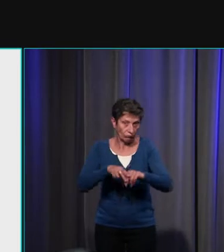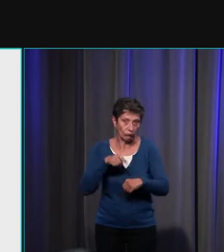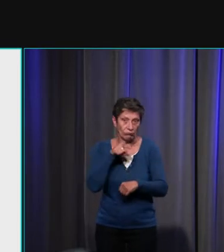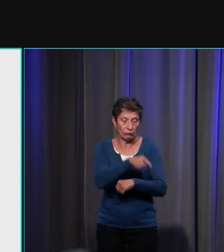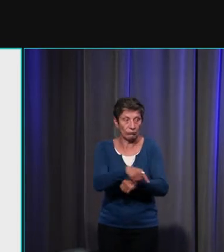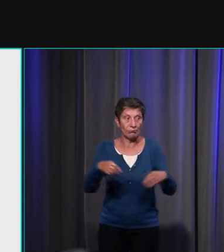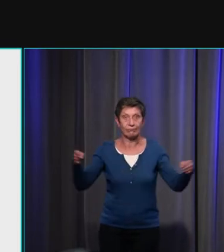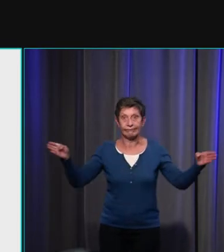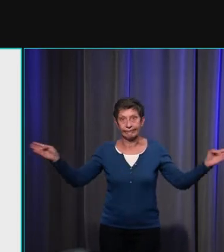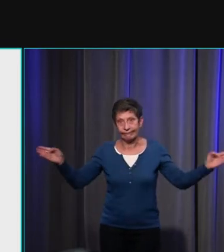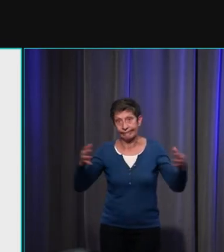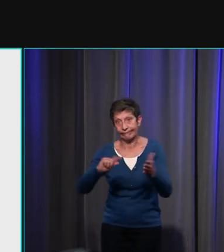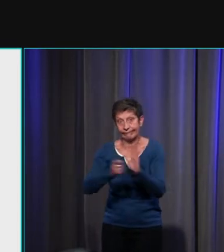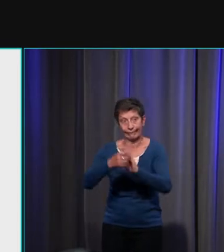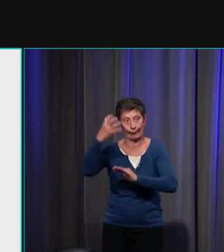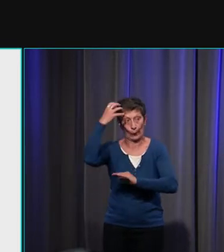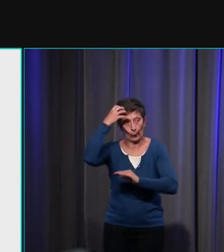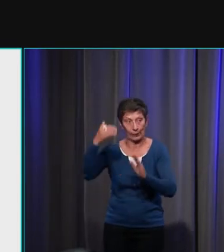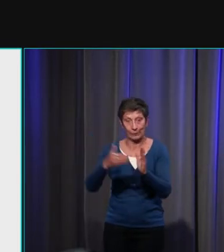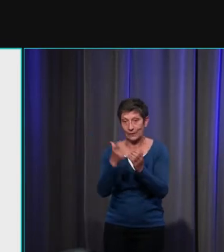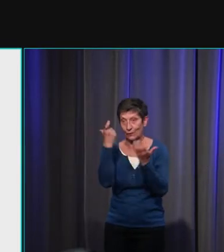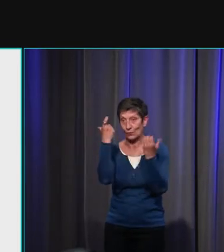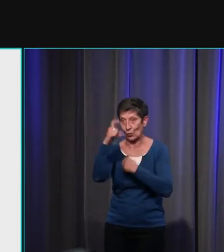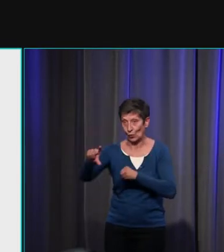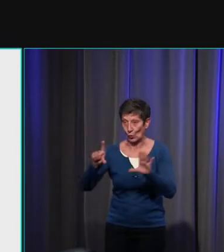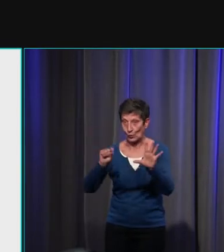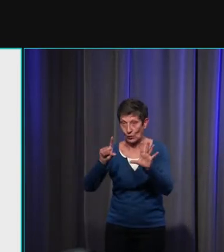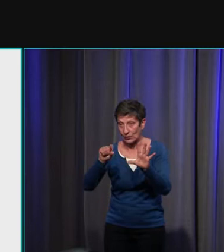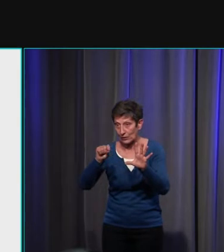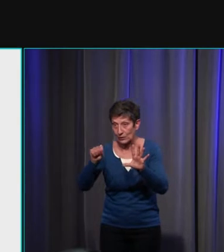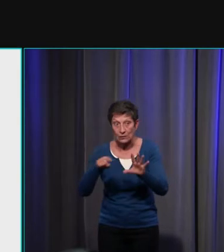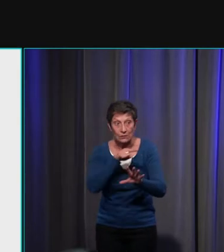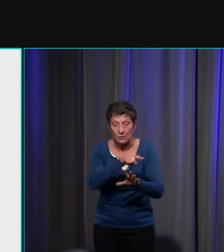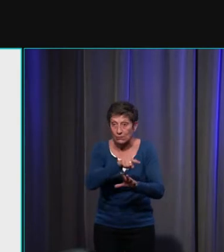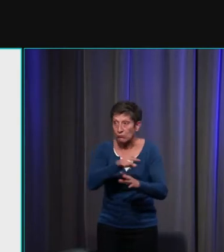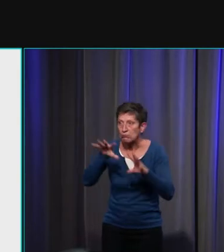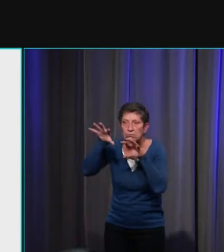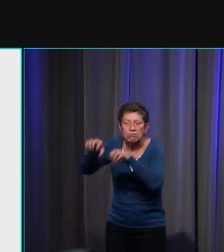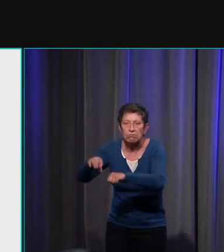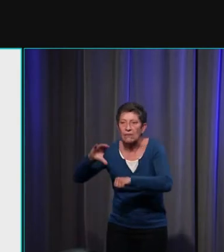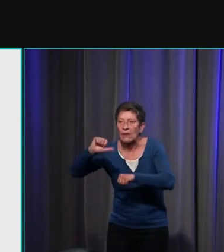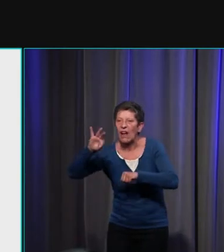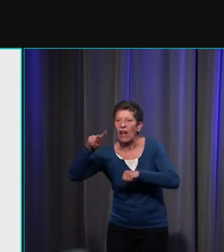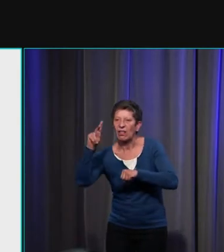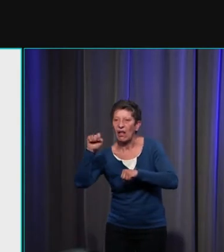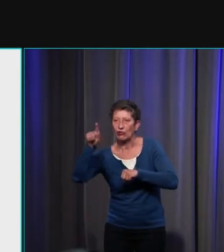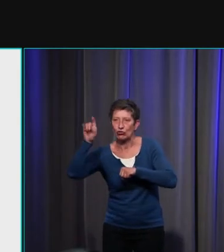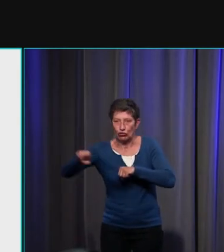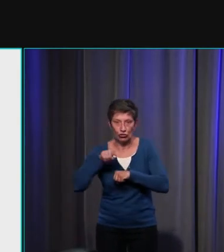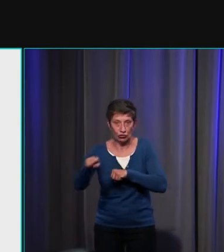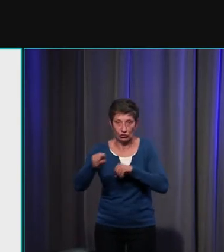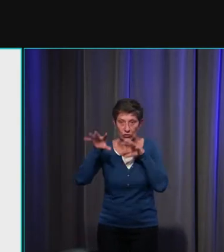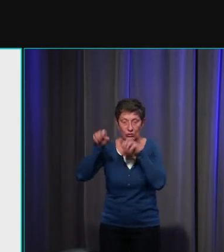en croix à août 1270 en train d'assiéger carthage en disant nous irons à